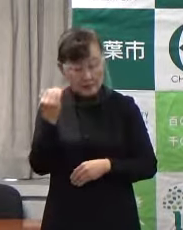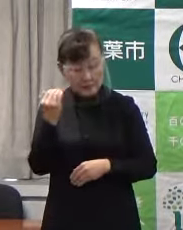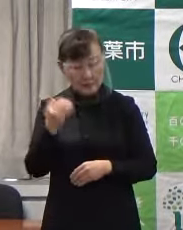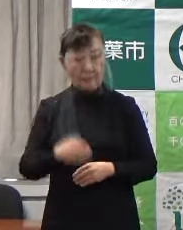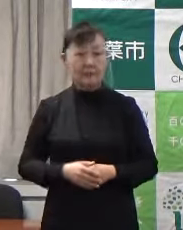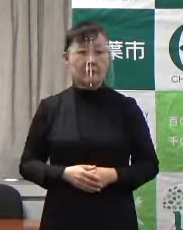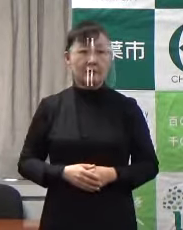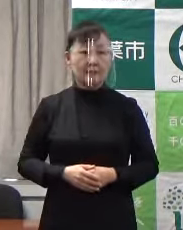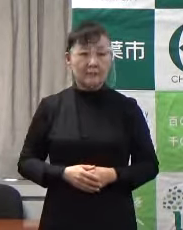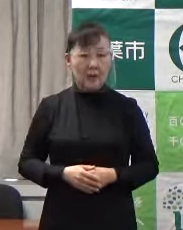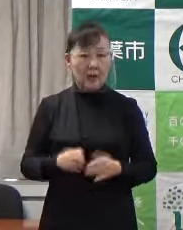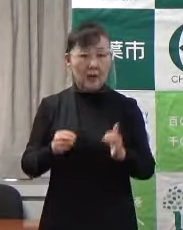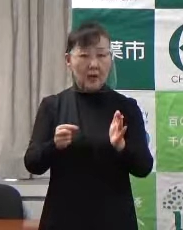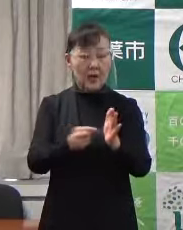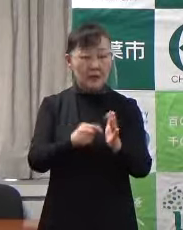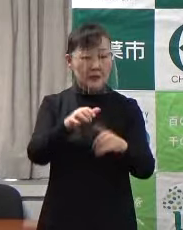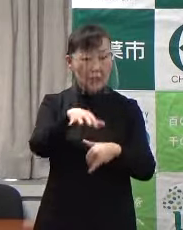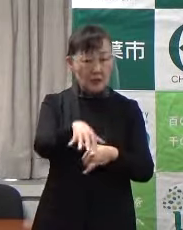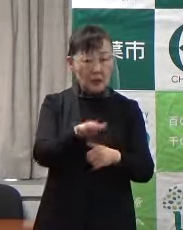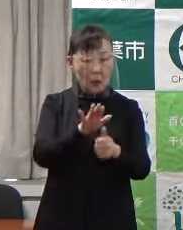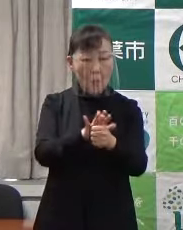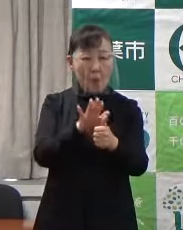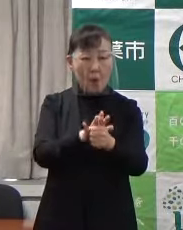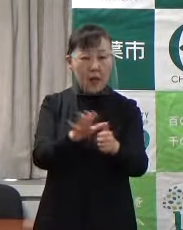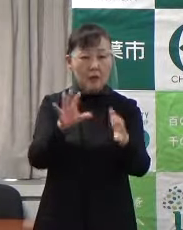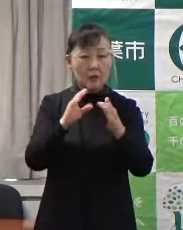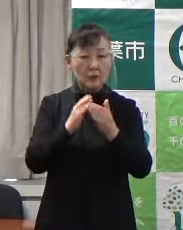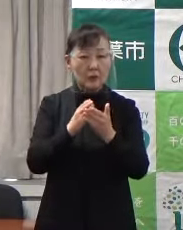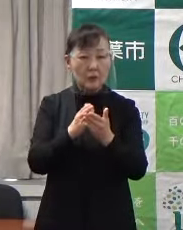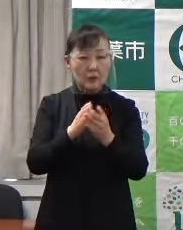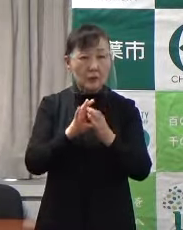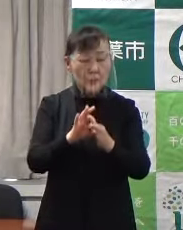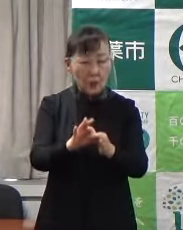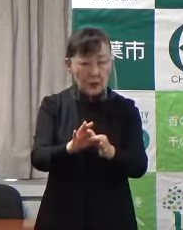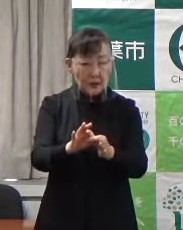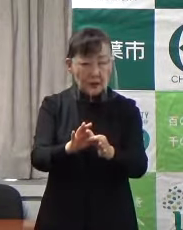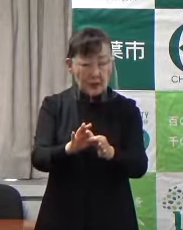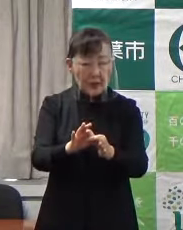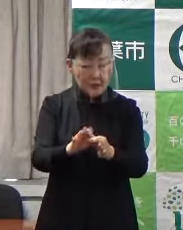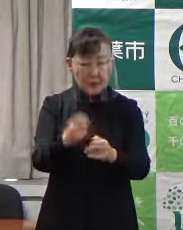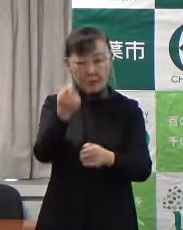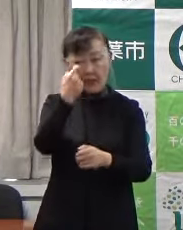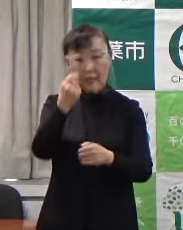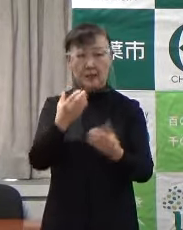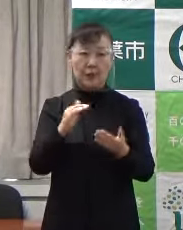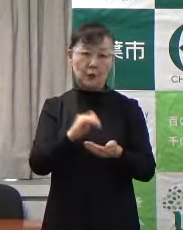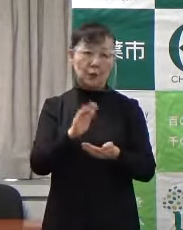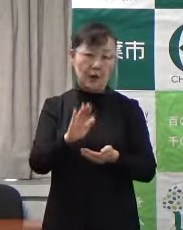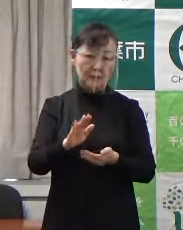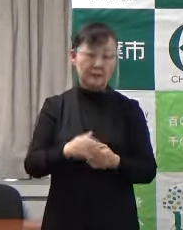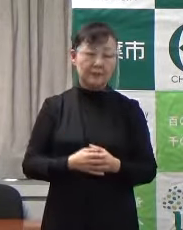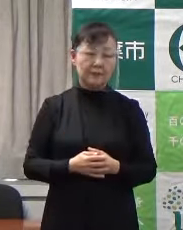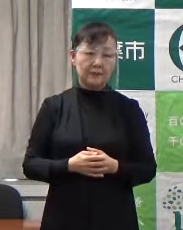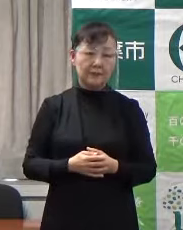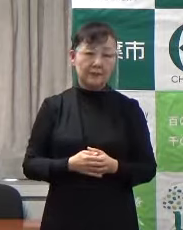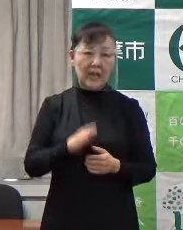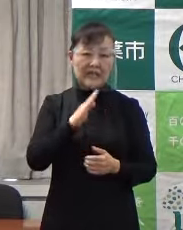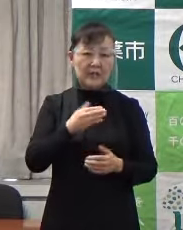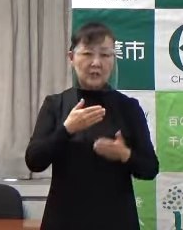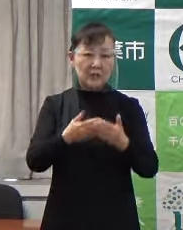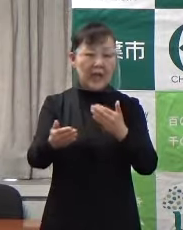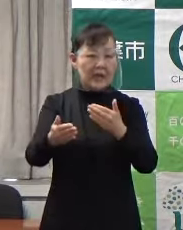その被災地の支援、応援とかを通して学んだことが今に生かされてきていますので、そういう意味では実体